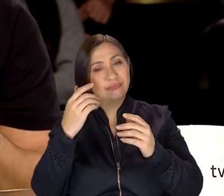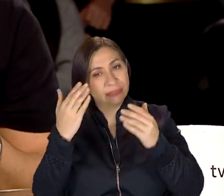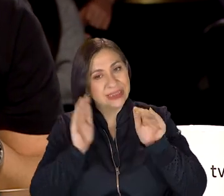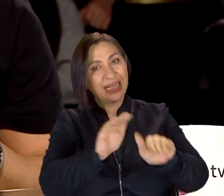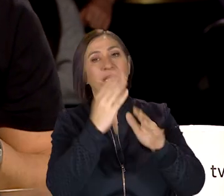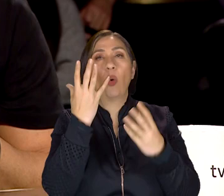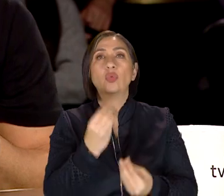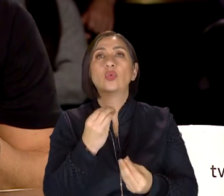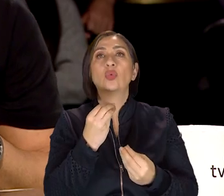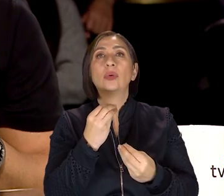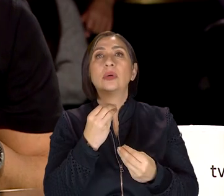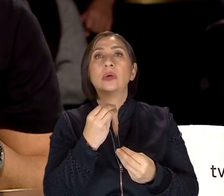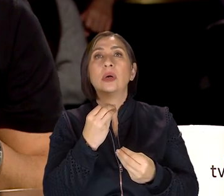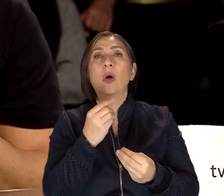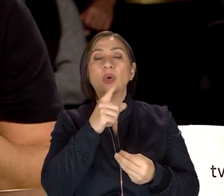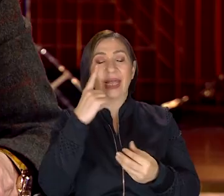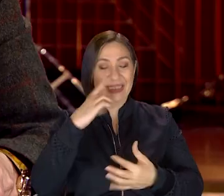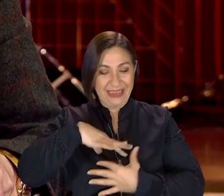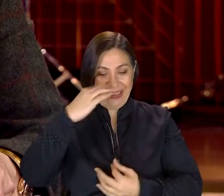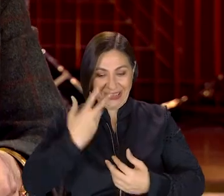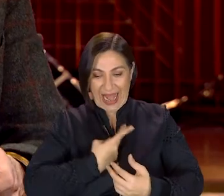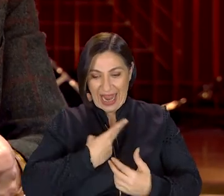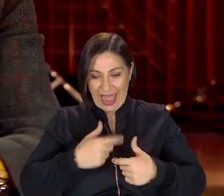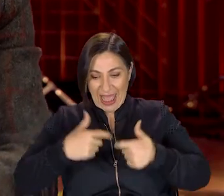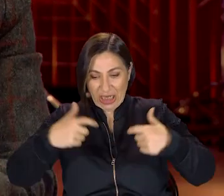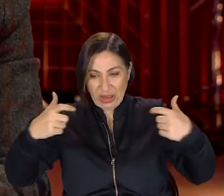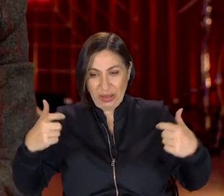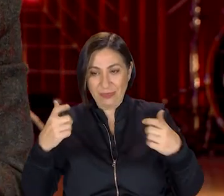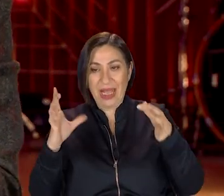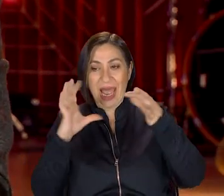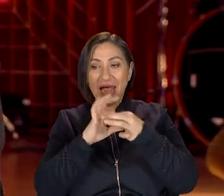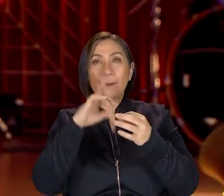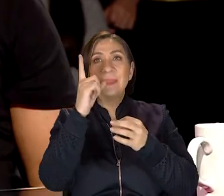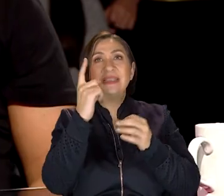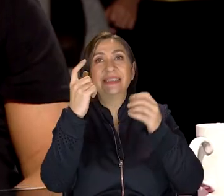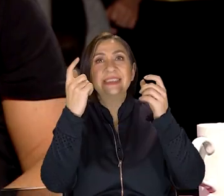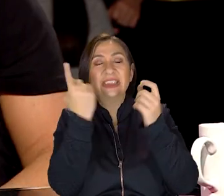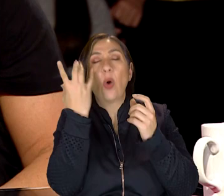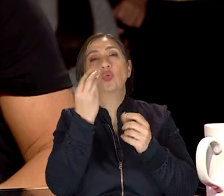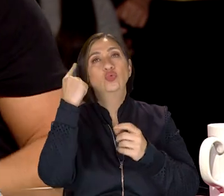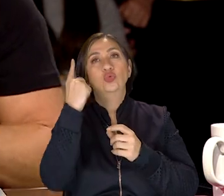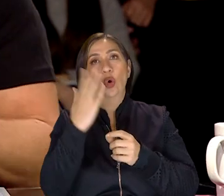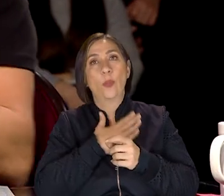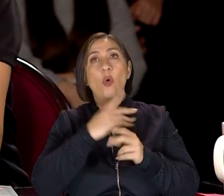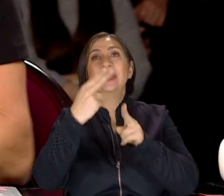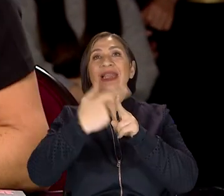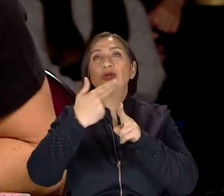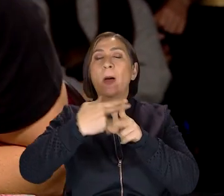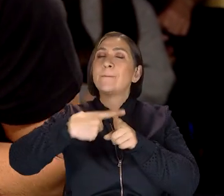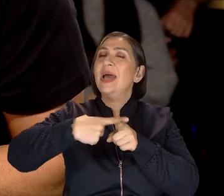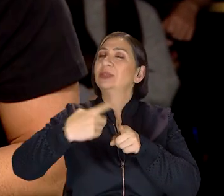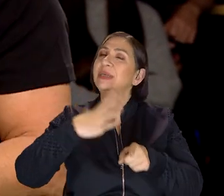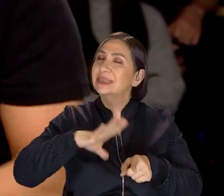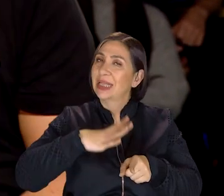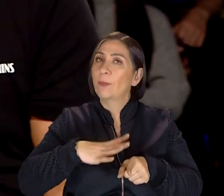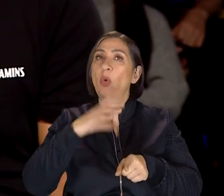bir hani orada kişisel gelişimle alakalı bir dokusu olduğunu düşünüyorum. O tecrübelerimi paylaşmak